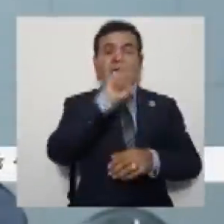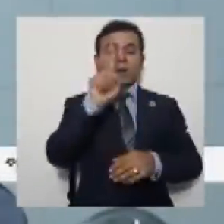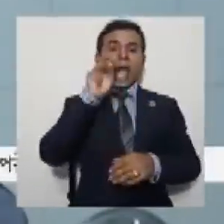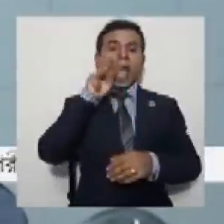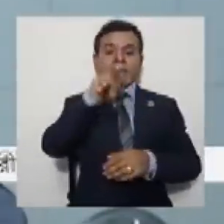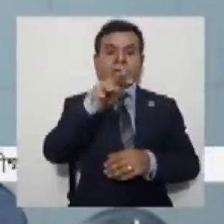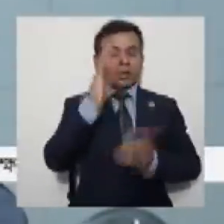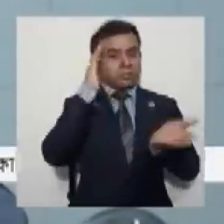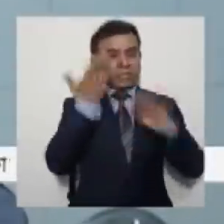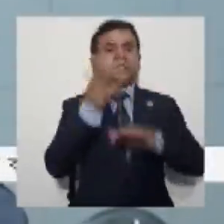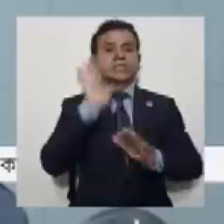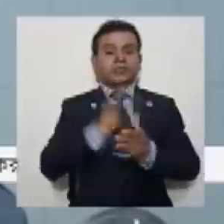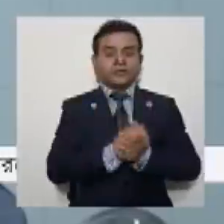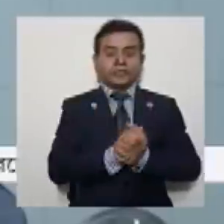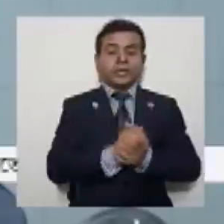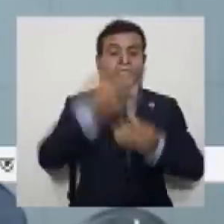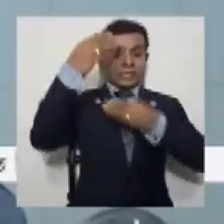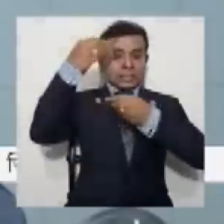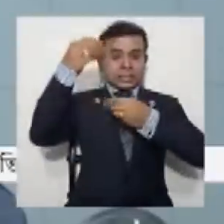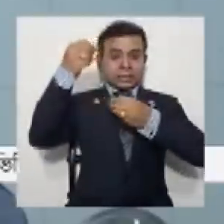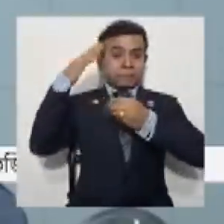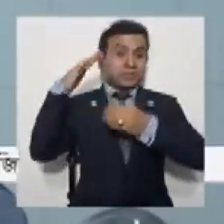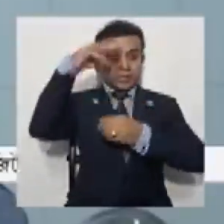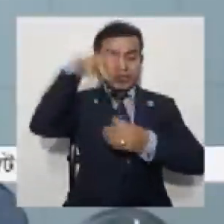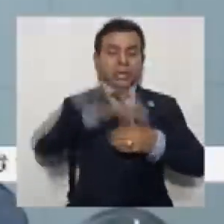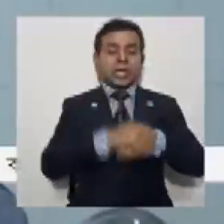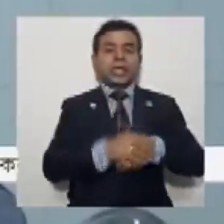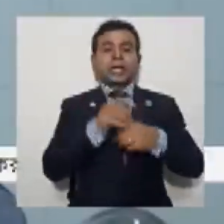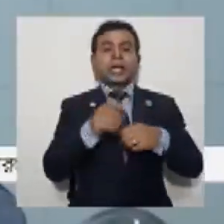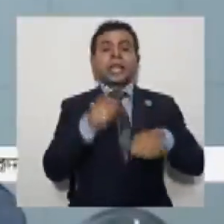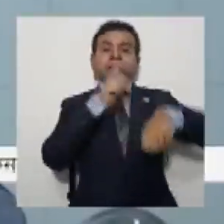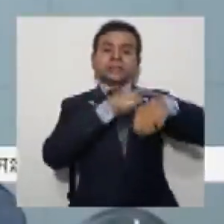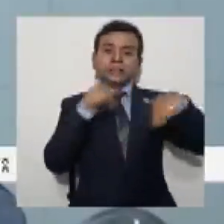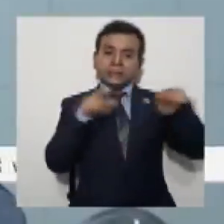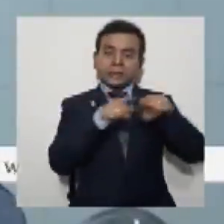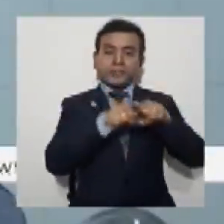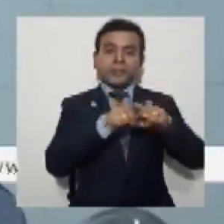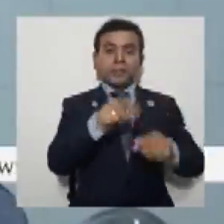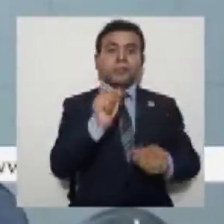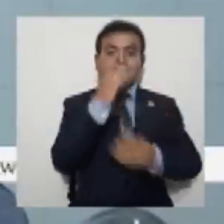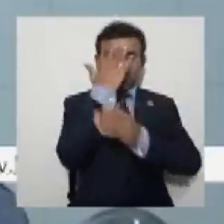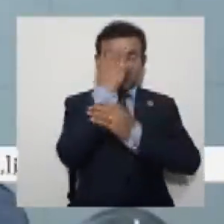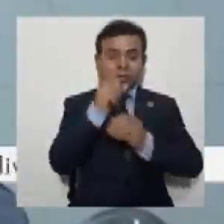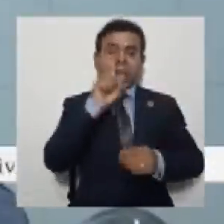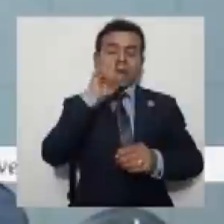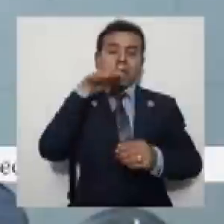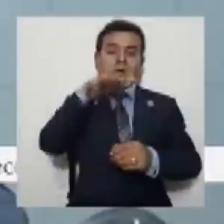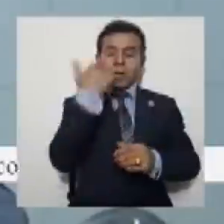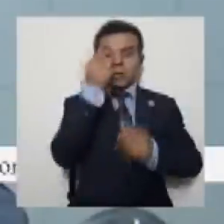সময় আক্রান্ত হয়েছিল 1,00,000 এবং মৃত্যুবরণ করেছিল 10,000।